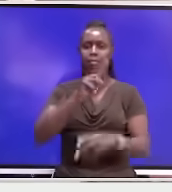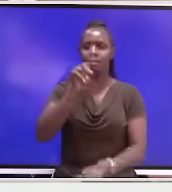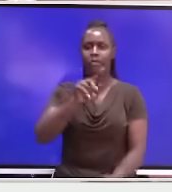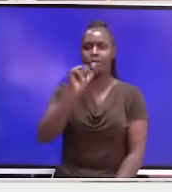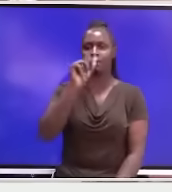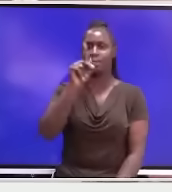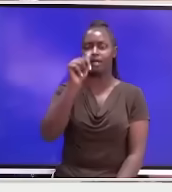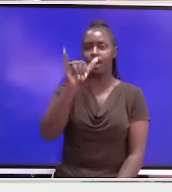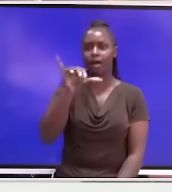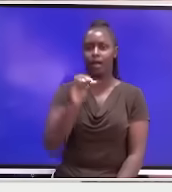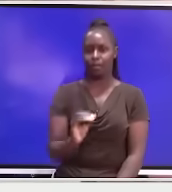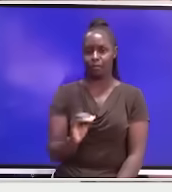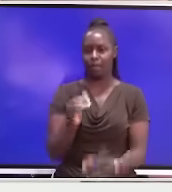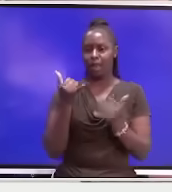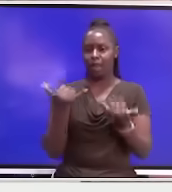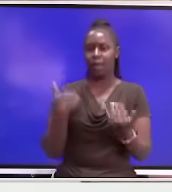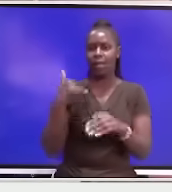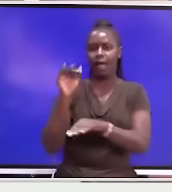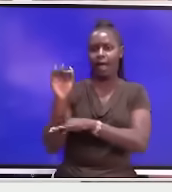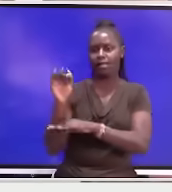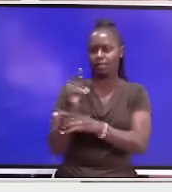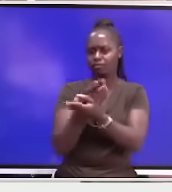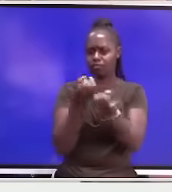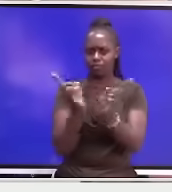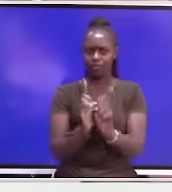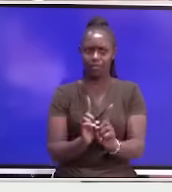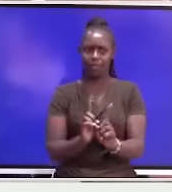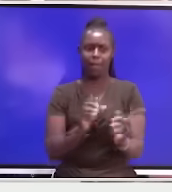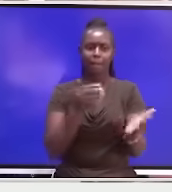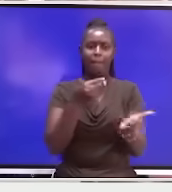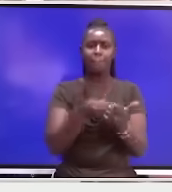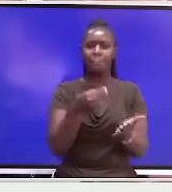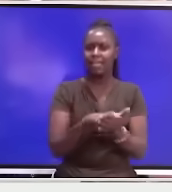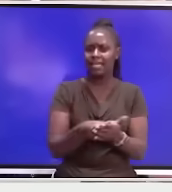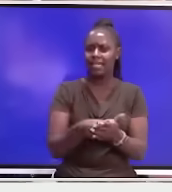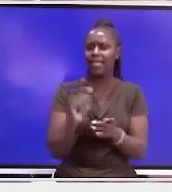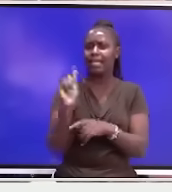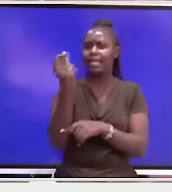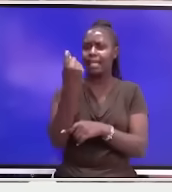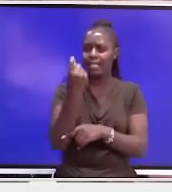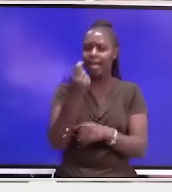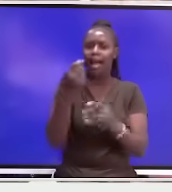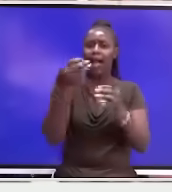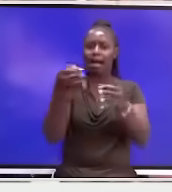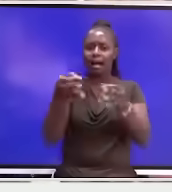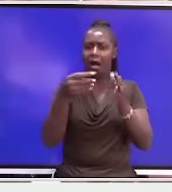Sasa mimi nauliza nyinyi, kwani hii pesa inaokotwa ya Kenya inaenda kwa account ya